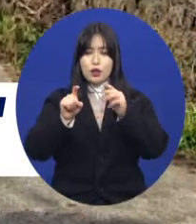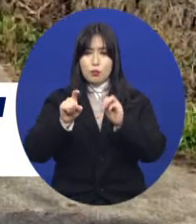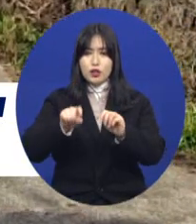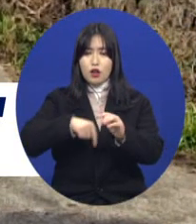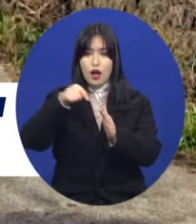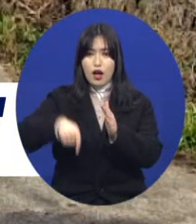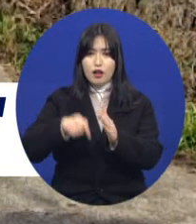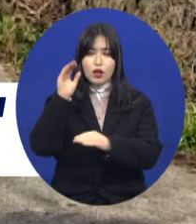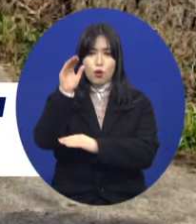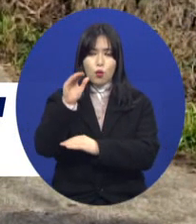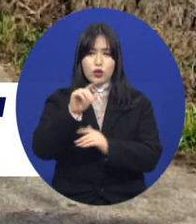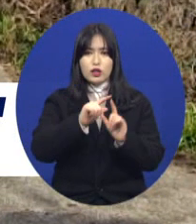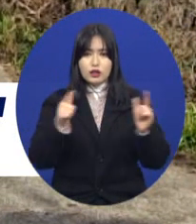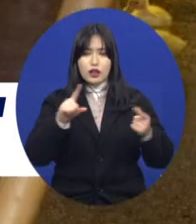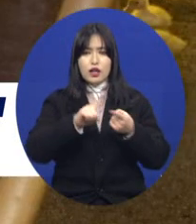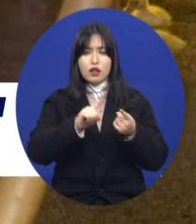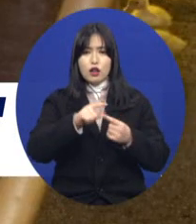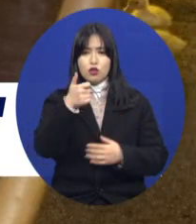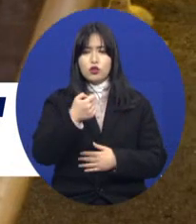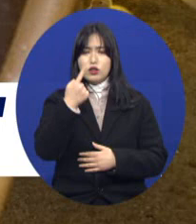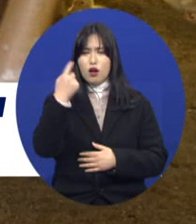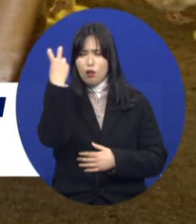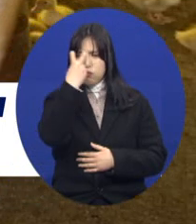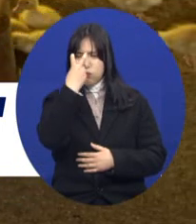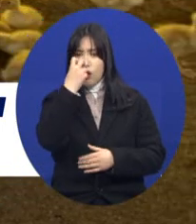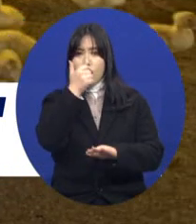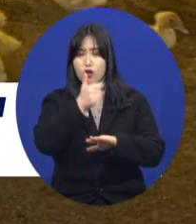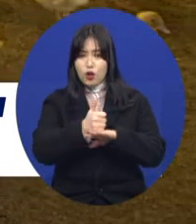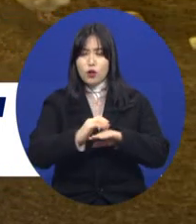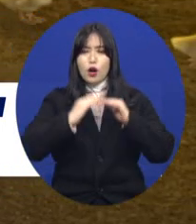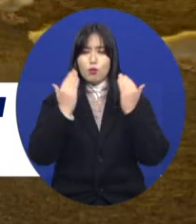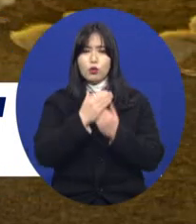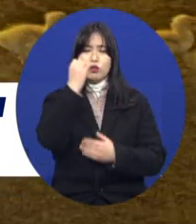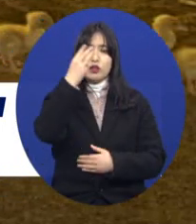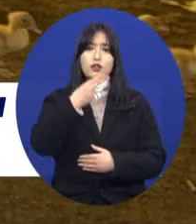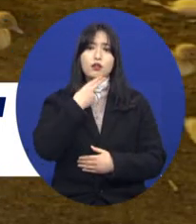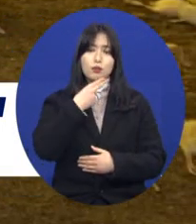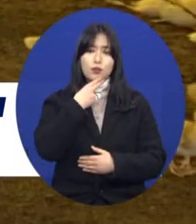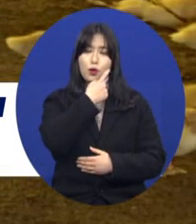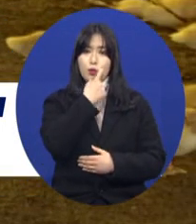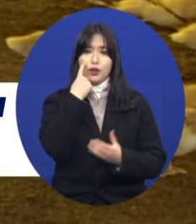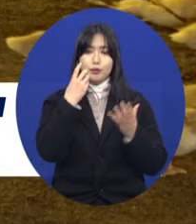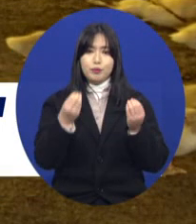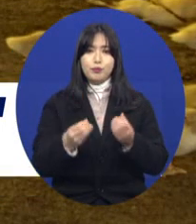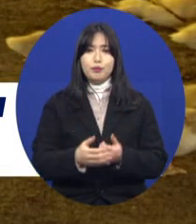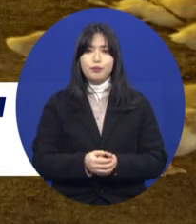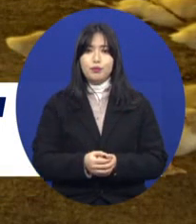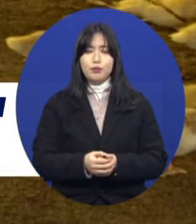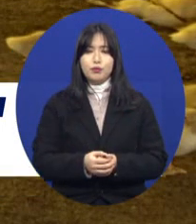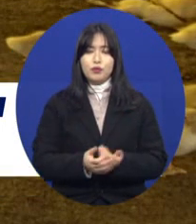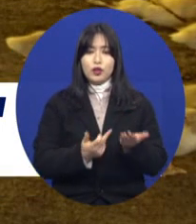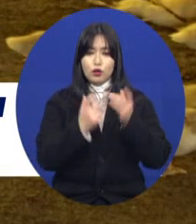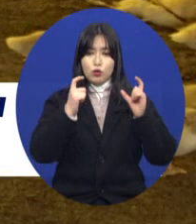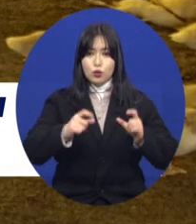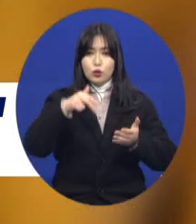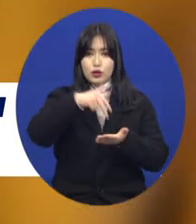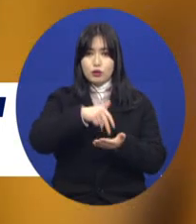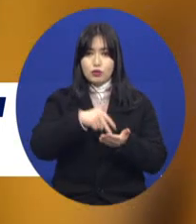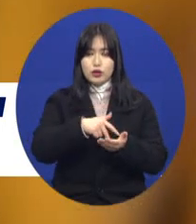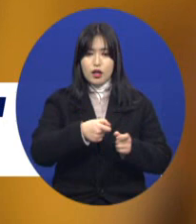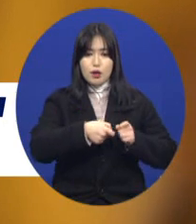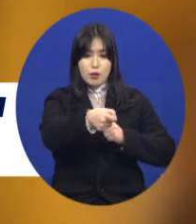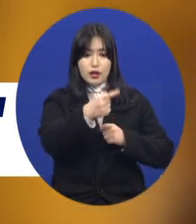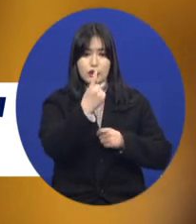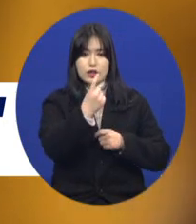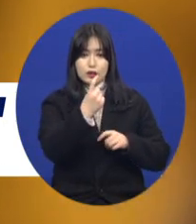가금류 논과 신앙 군대를 정밀 검사한 결과 모두 음성으로 확인됐다고 밝혔습니다 제주도는 반경